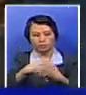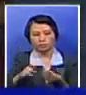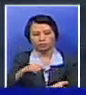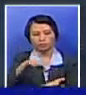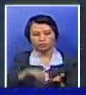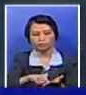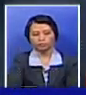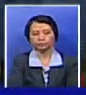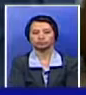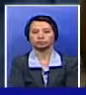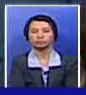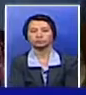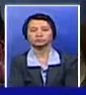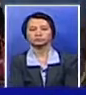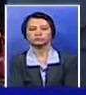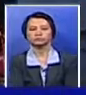ini.